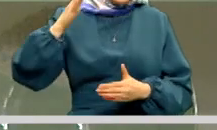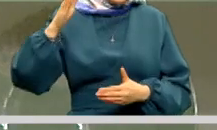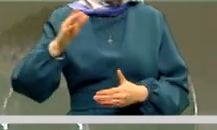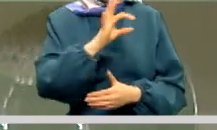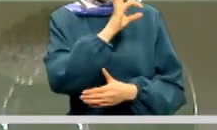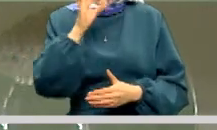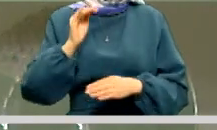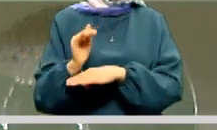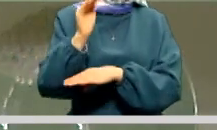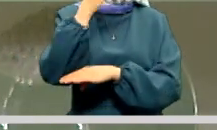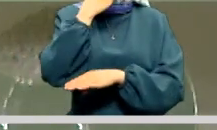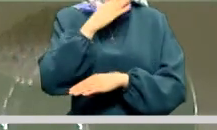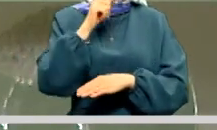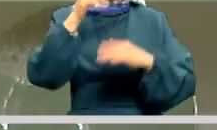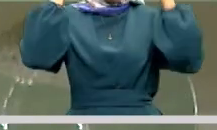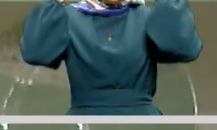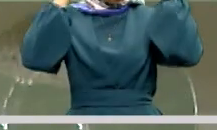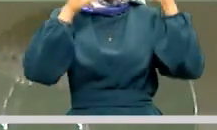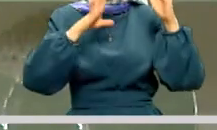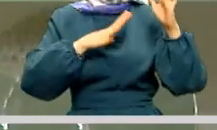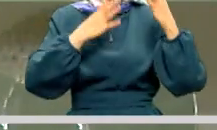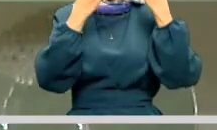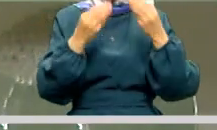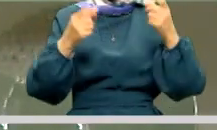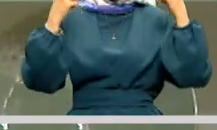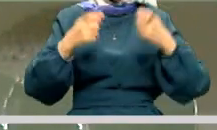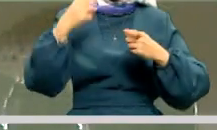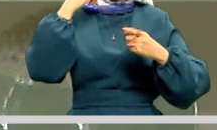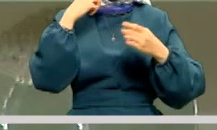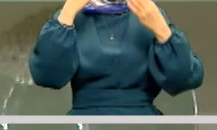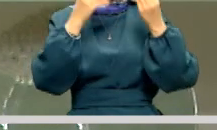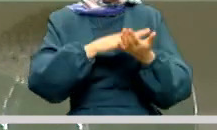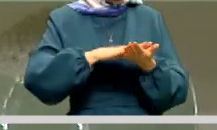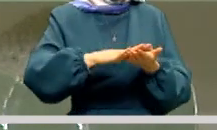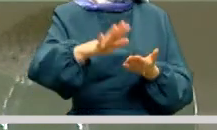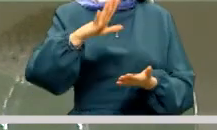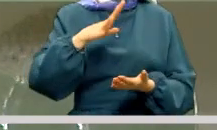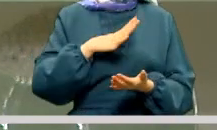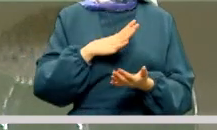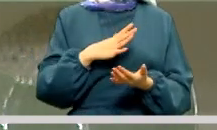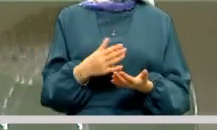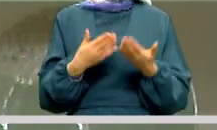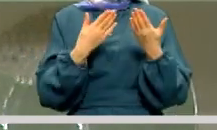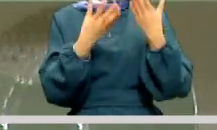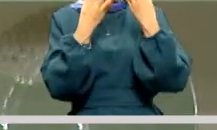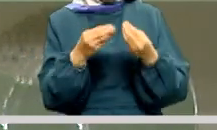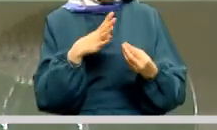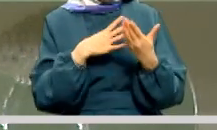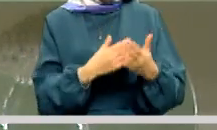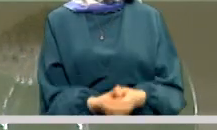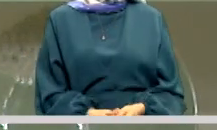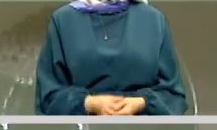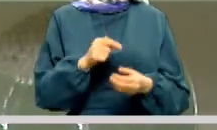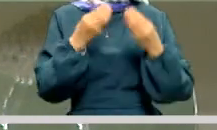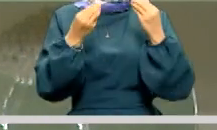aslında bir kültür varsa Bulunduğunuz yerde ahlaki bir düzen de varsa etki ediyor sanki hocam ya bu